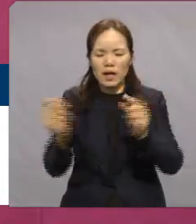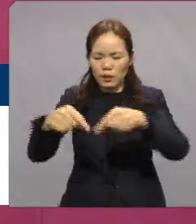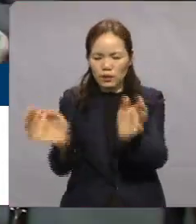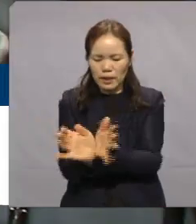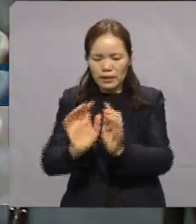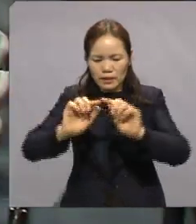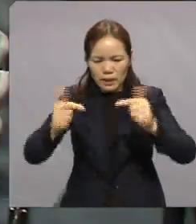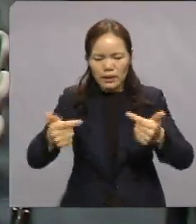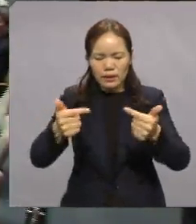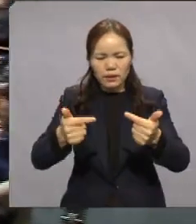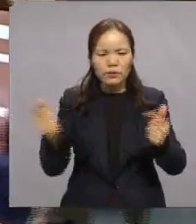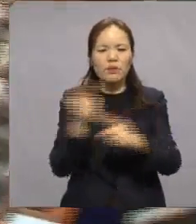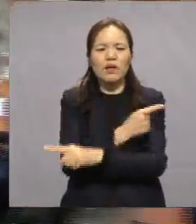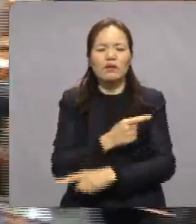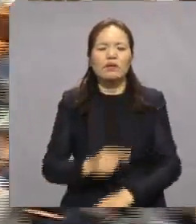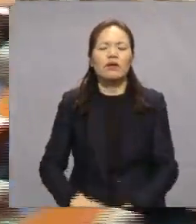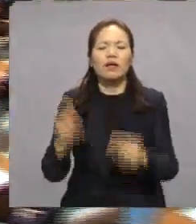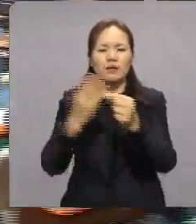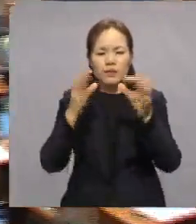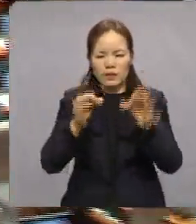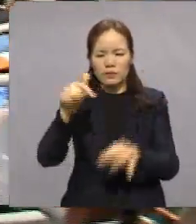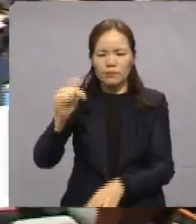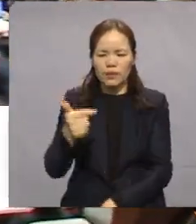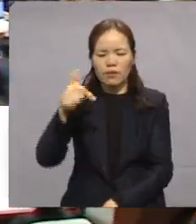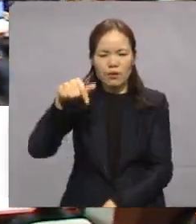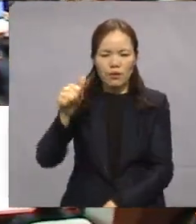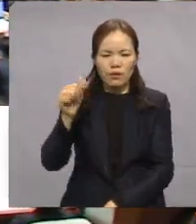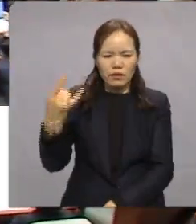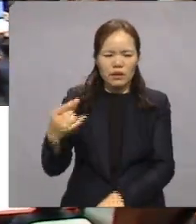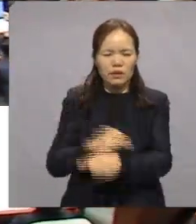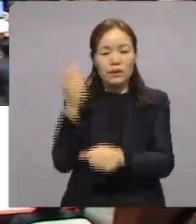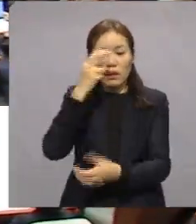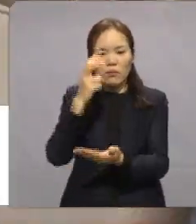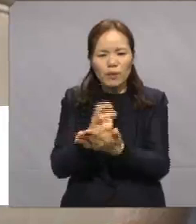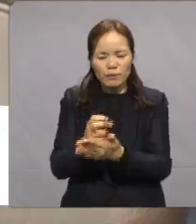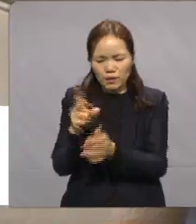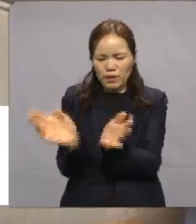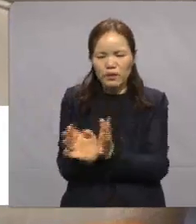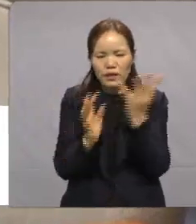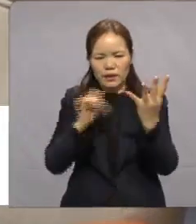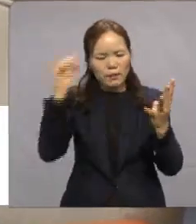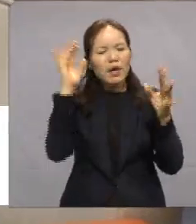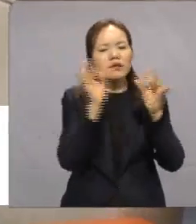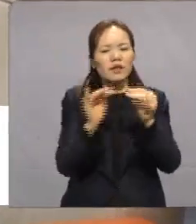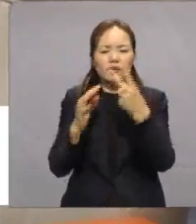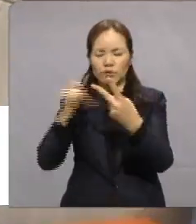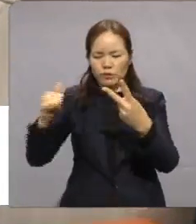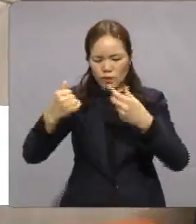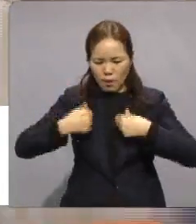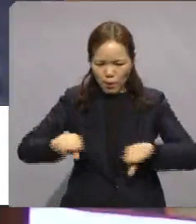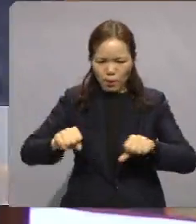수정하였고 네 번째 김여사 특권 법도 여당의원 네명이 찬성표를 던지고 두 명이 기권한